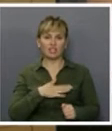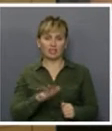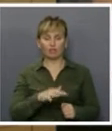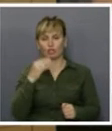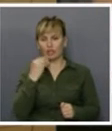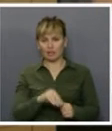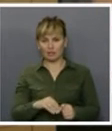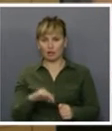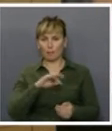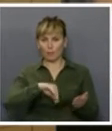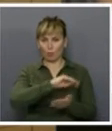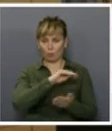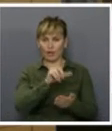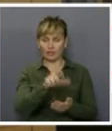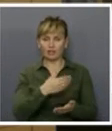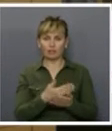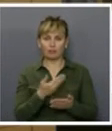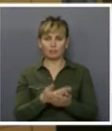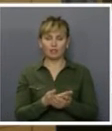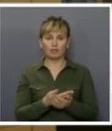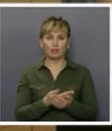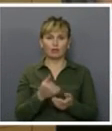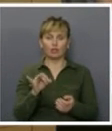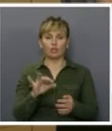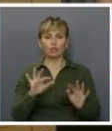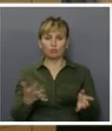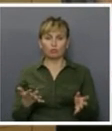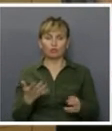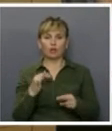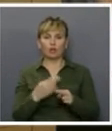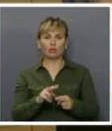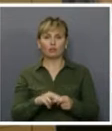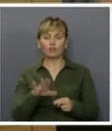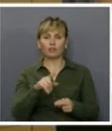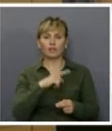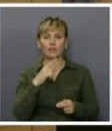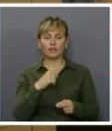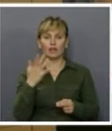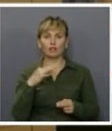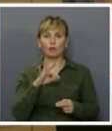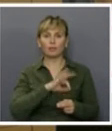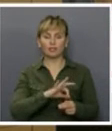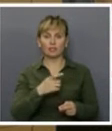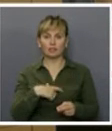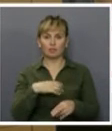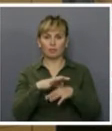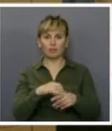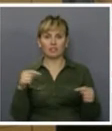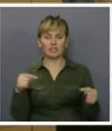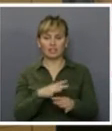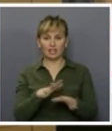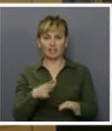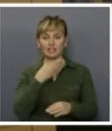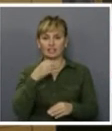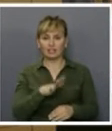качеством потребитель, понятно, да, вот он пришел. А вот случаи, о которых говорите вы, когда потребитель повел себя не очень корректно, не очень